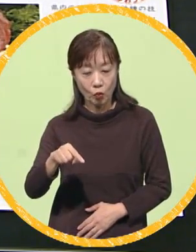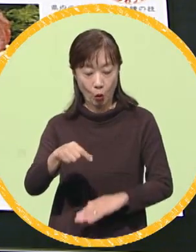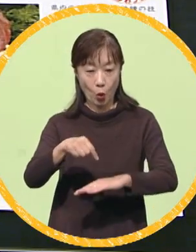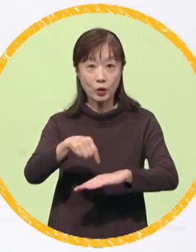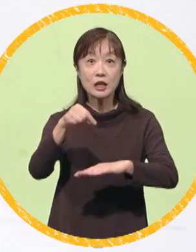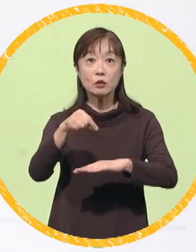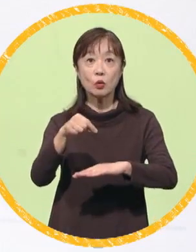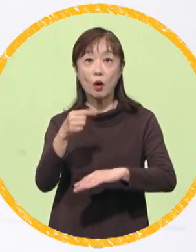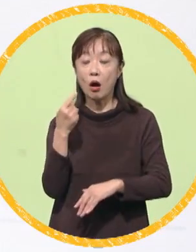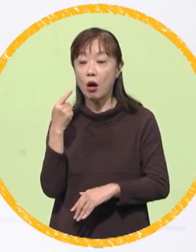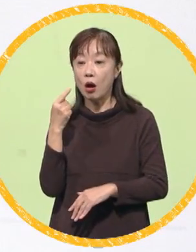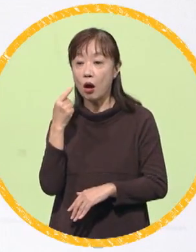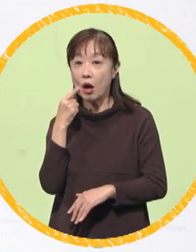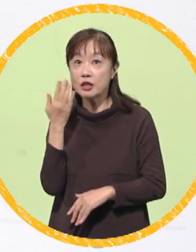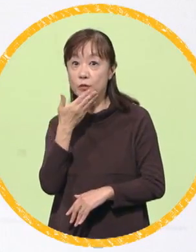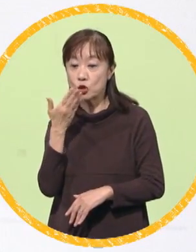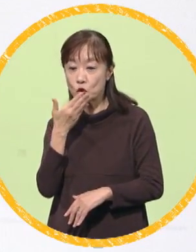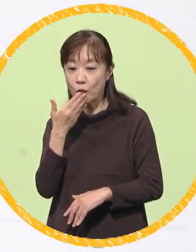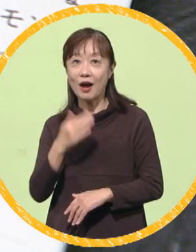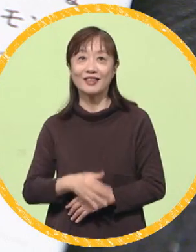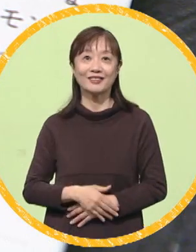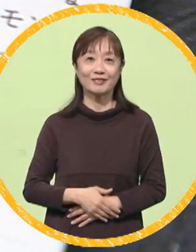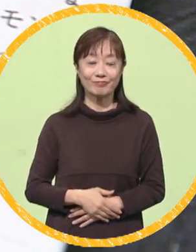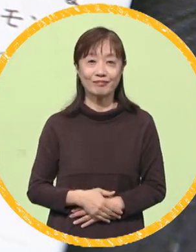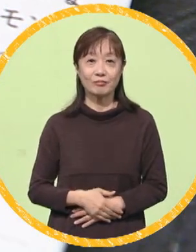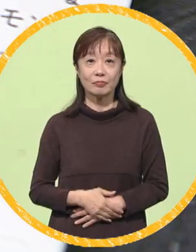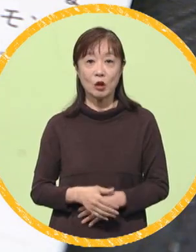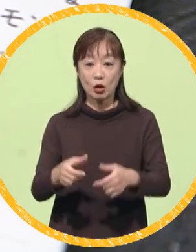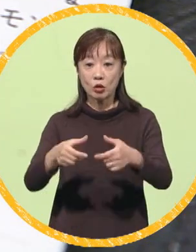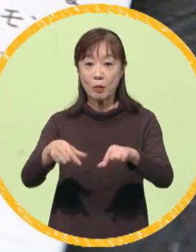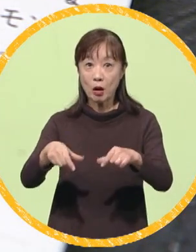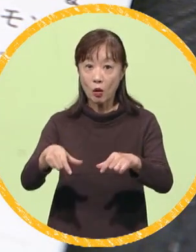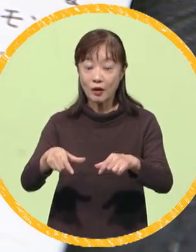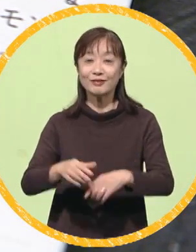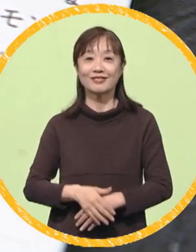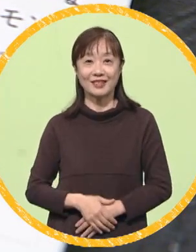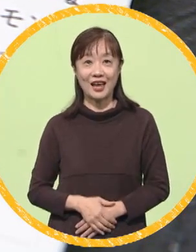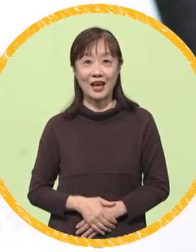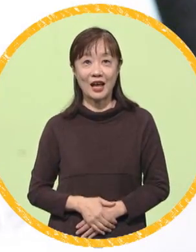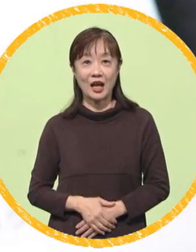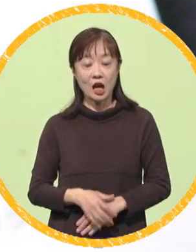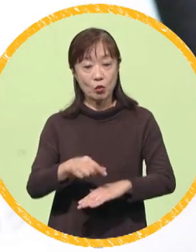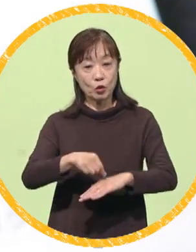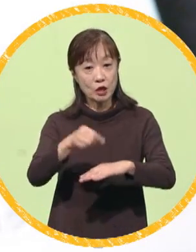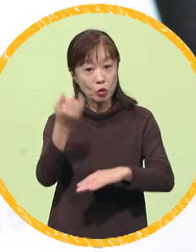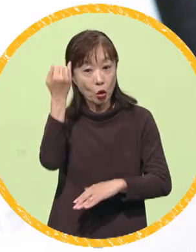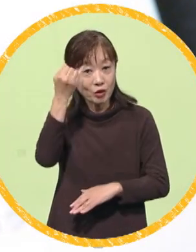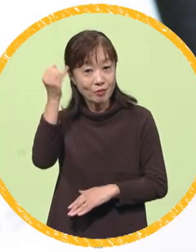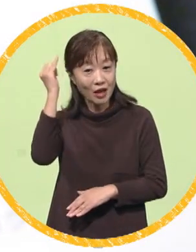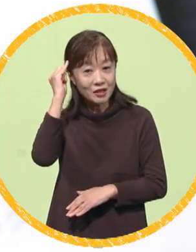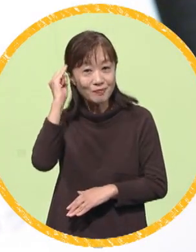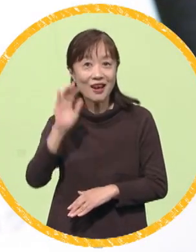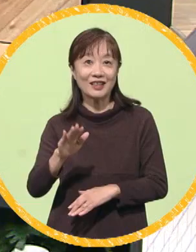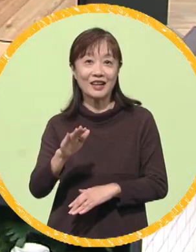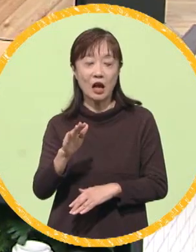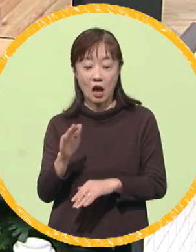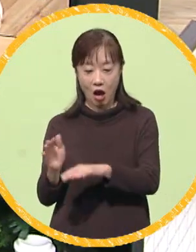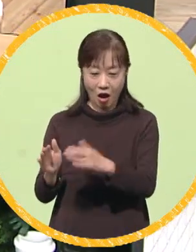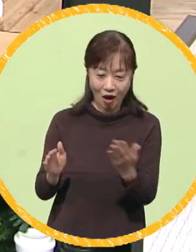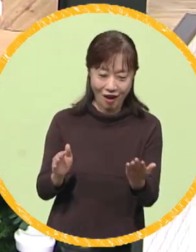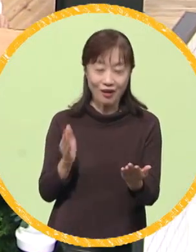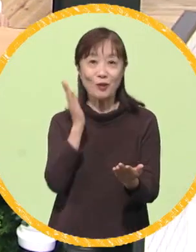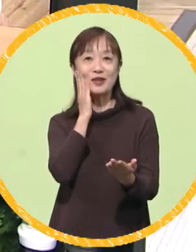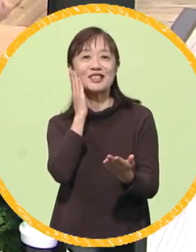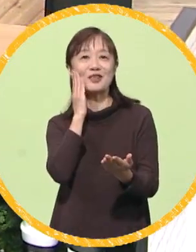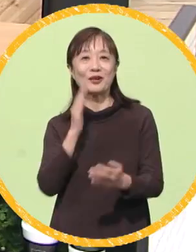とか、 はちみつもね、畜産物のカテゴリーなんですね。 なんかお肉のイメージありますけどね、 どれも美味しそう、 あるんですね。 美味しそうですよね。